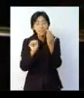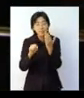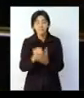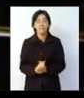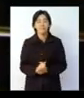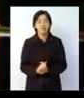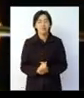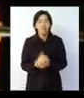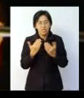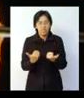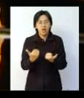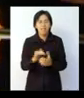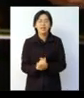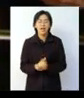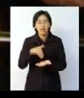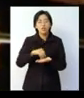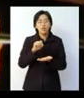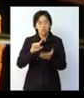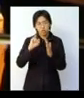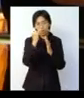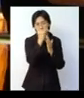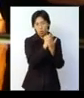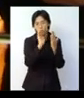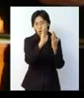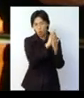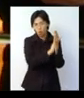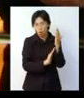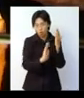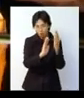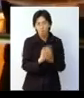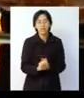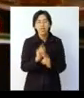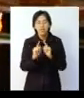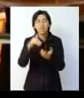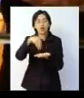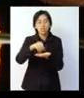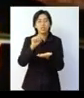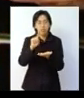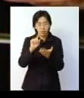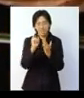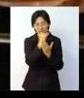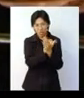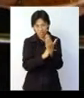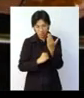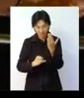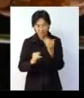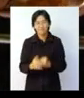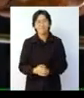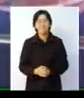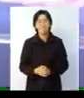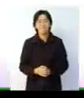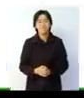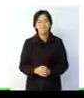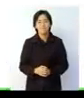ผม ในแต่ละจังหวัด คือตอนนี้น่าจะเป็นจังหวัดกับจังหวัดมันนะ ค่ะ ประสานที่ศูนย์นี่สำคัญ